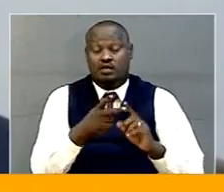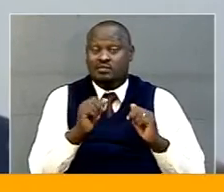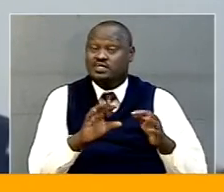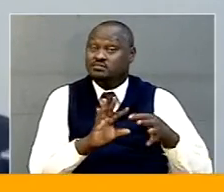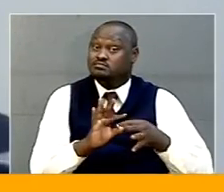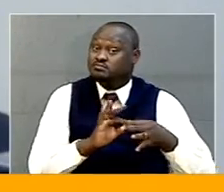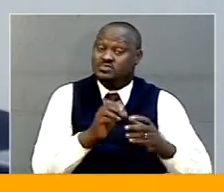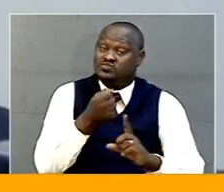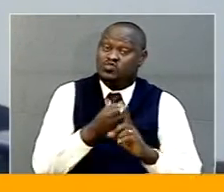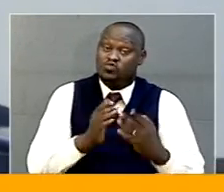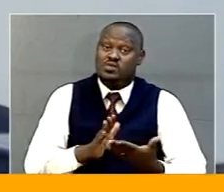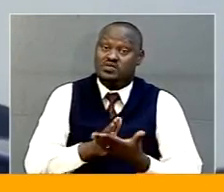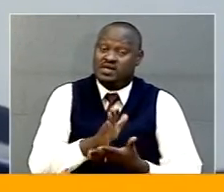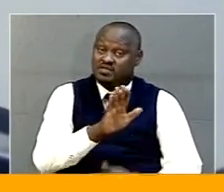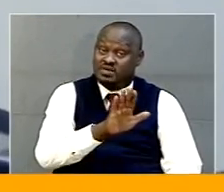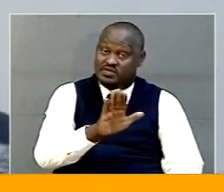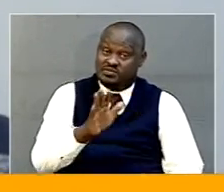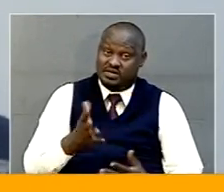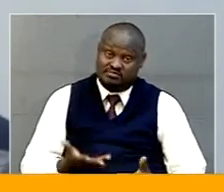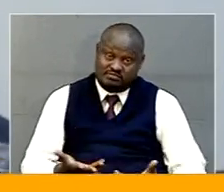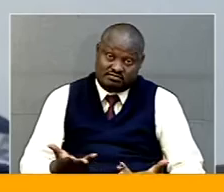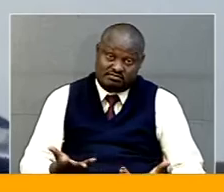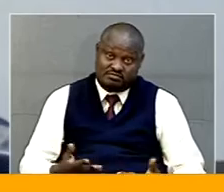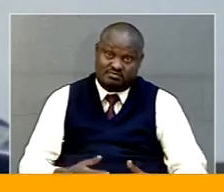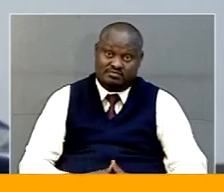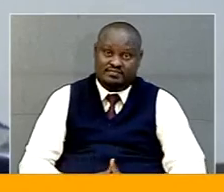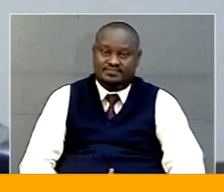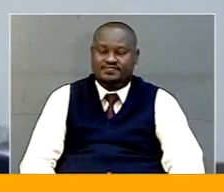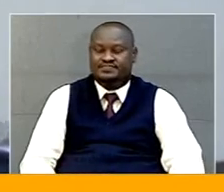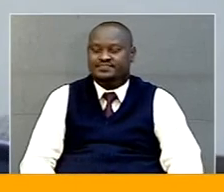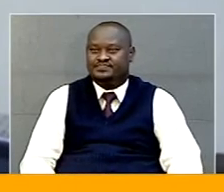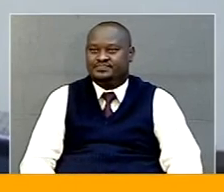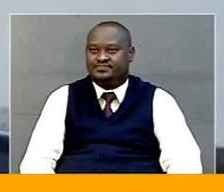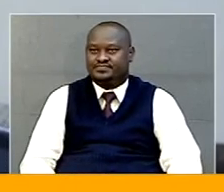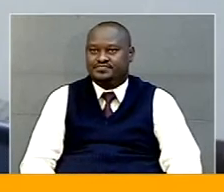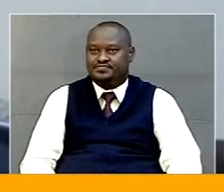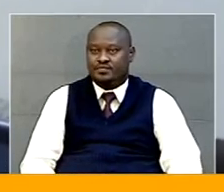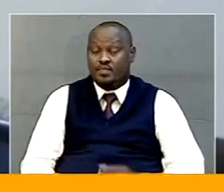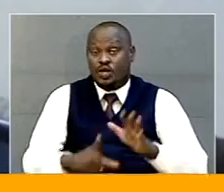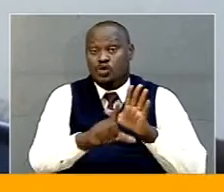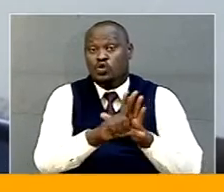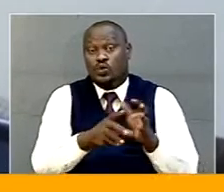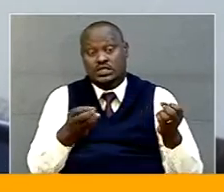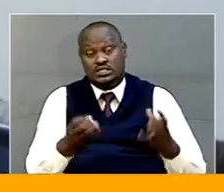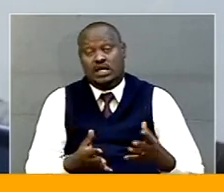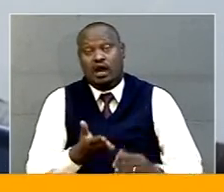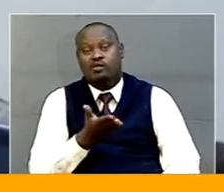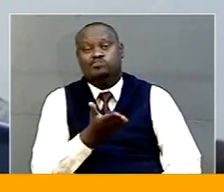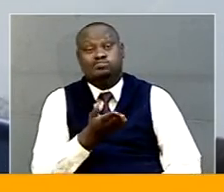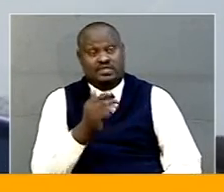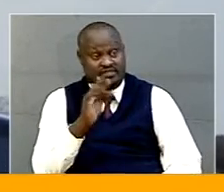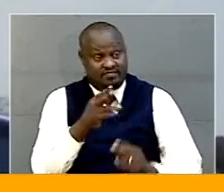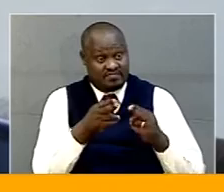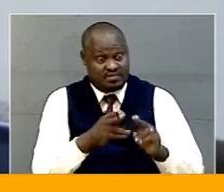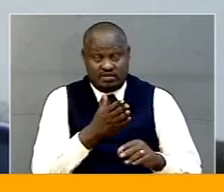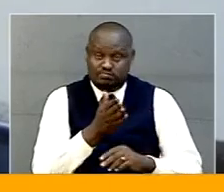Bannamawulire okubye bya swaka mateeka yakirambika bulungi osobola okubawaabira kkooti